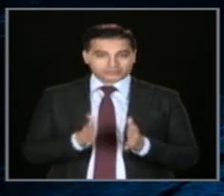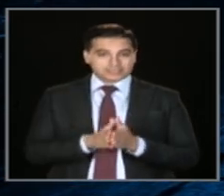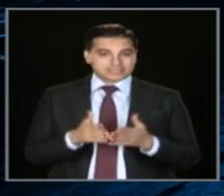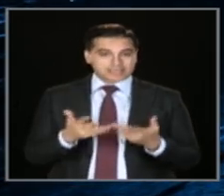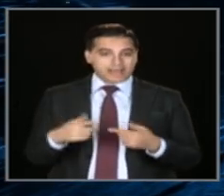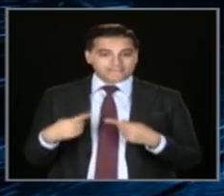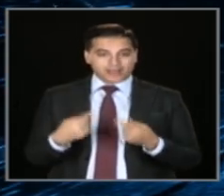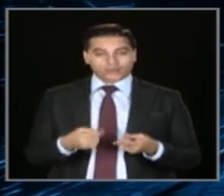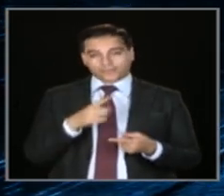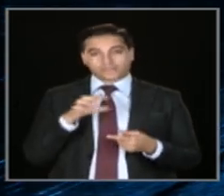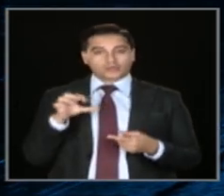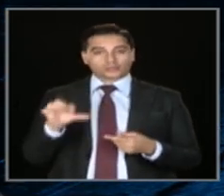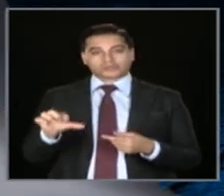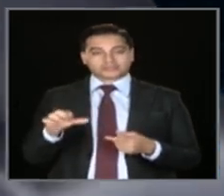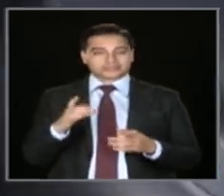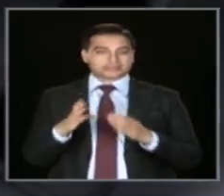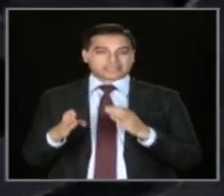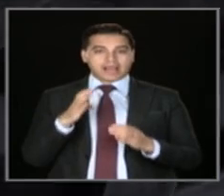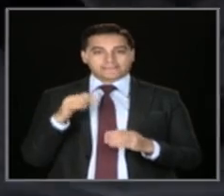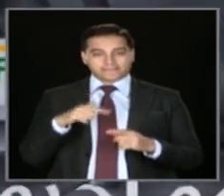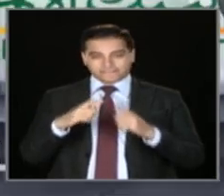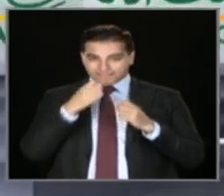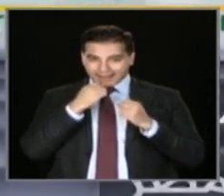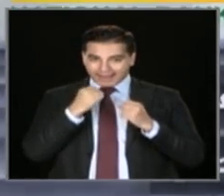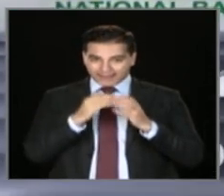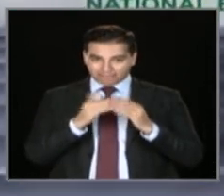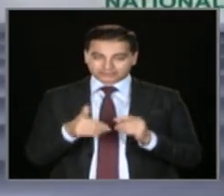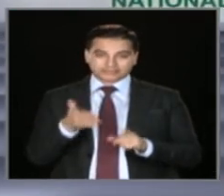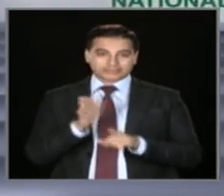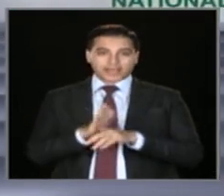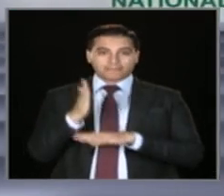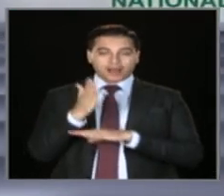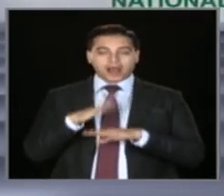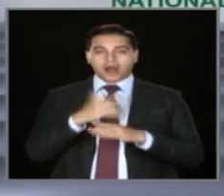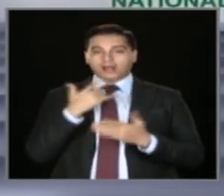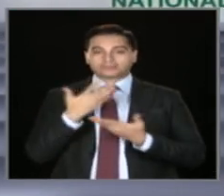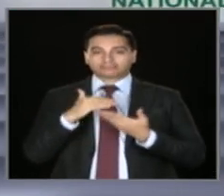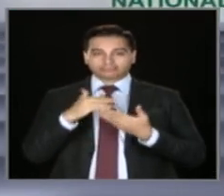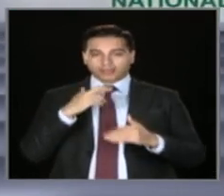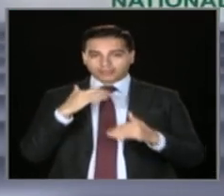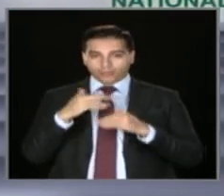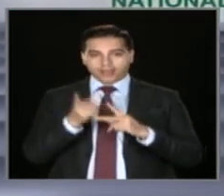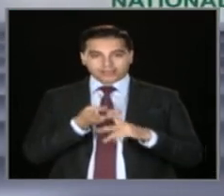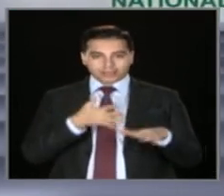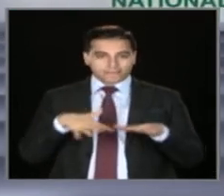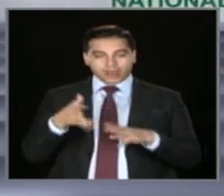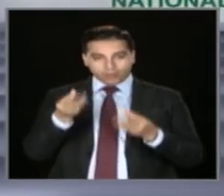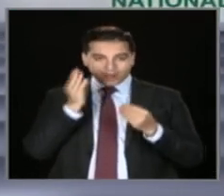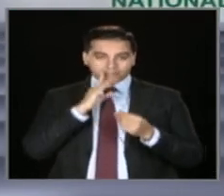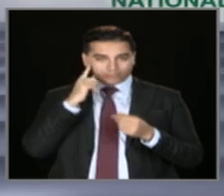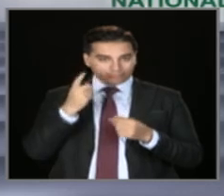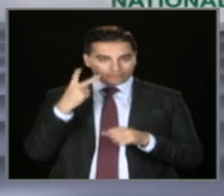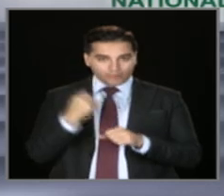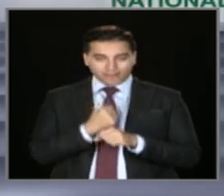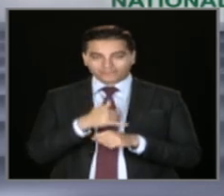دلوقتي 190 نقطة في خزنة البنك الأهلي المصري، الداعم الرئيسي لاحتياجات ذوي الهمم اجتماعيا وعلميا